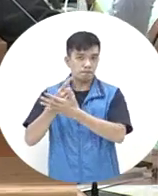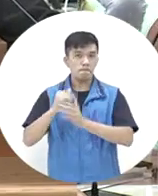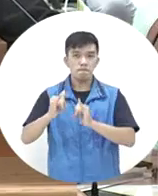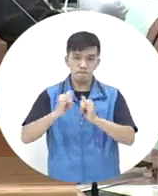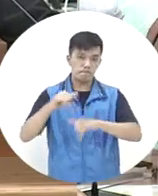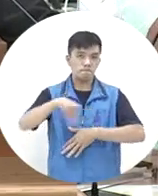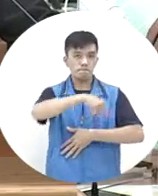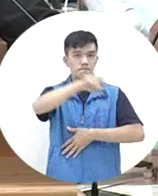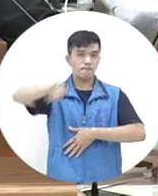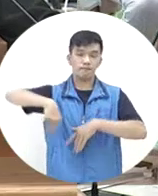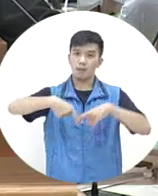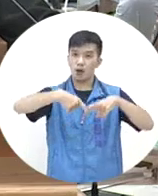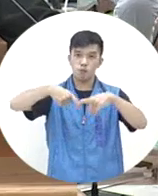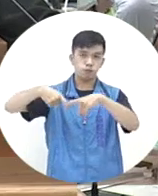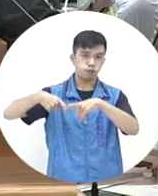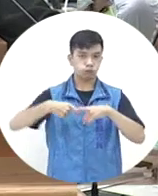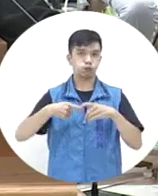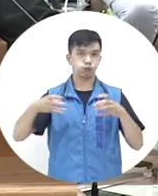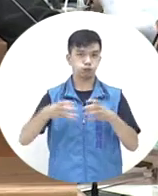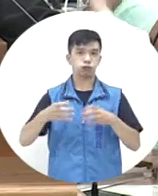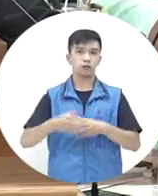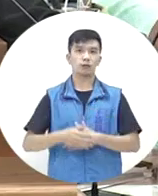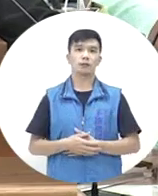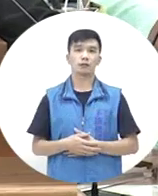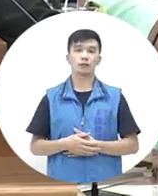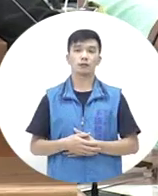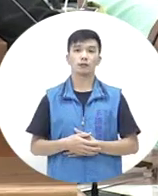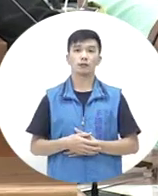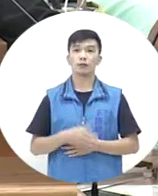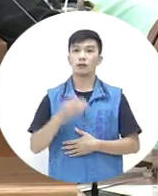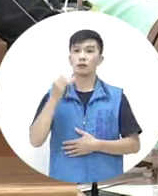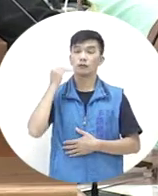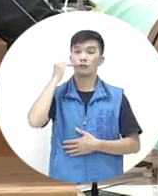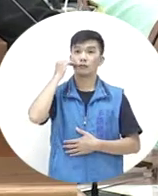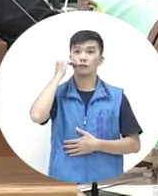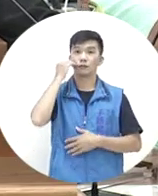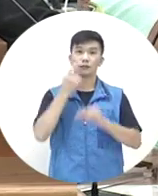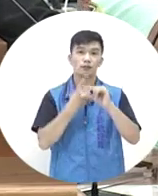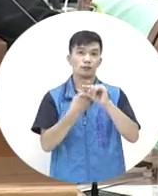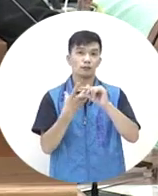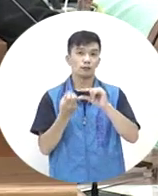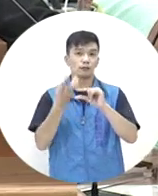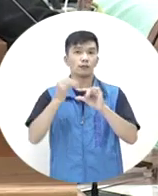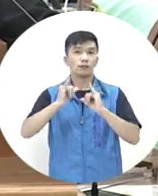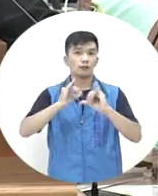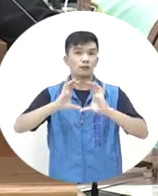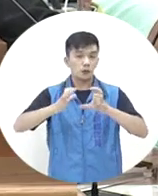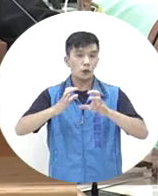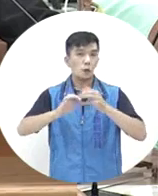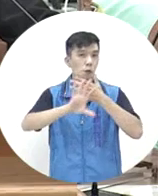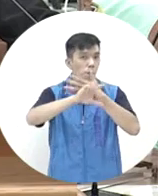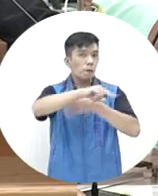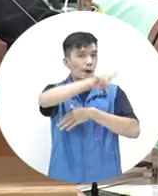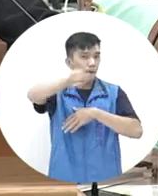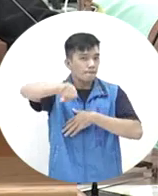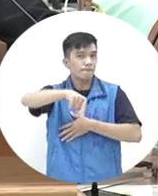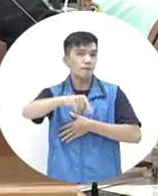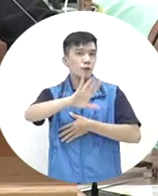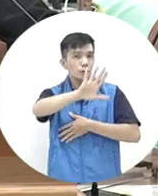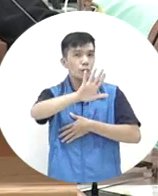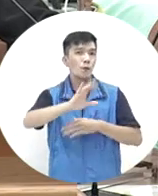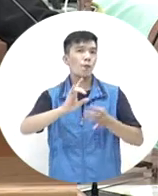团结起来，然后只要中华民国受到哪一个国家的任何挑